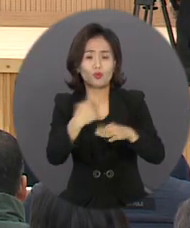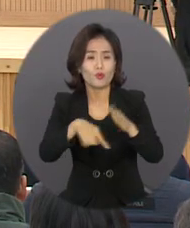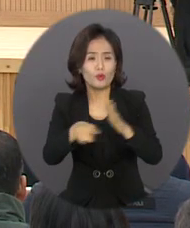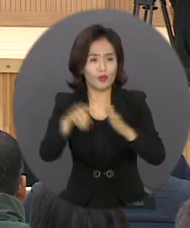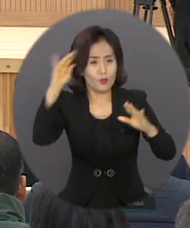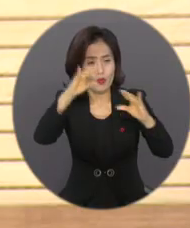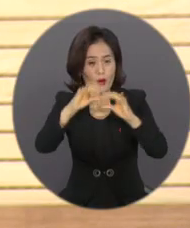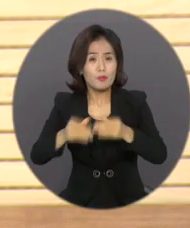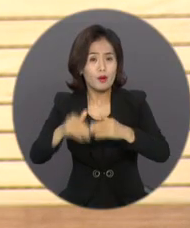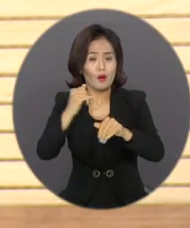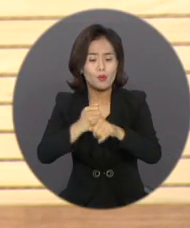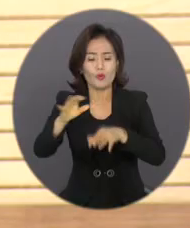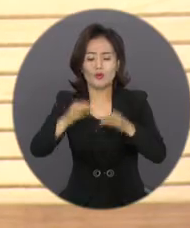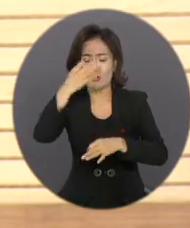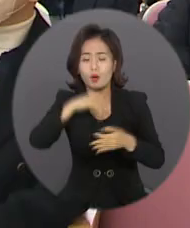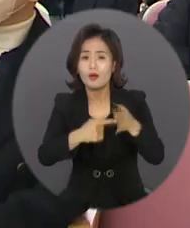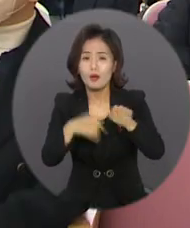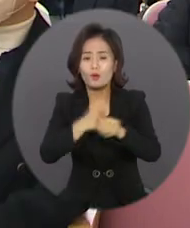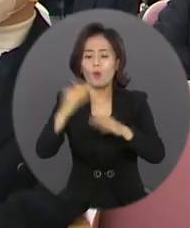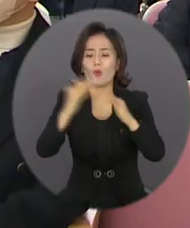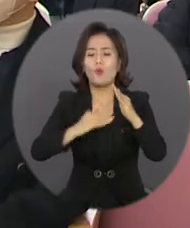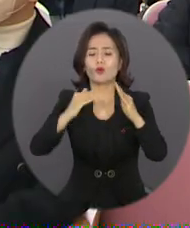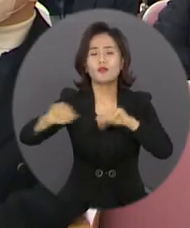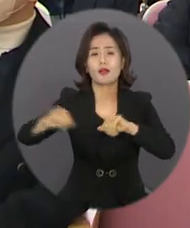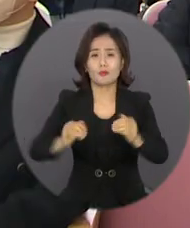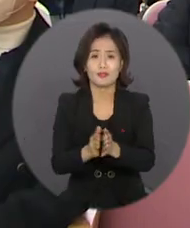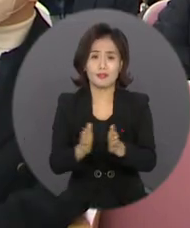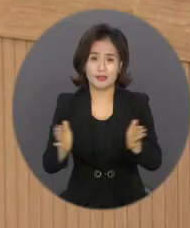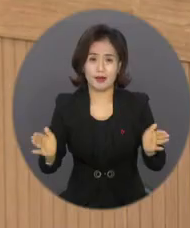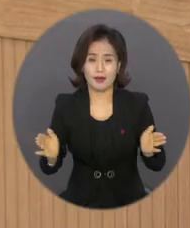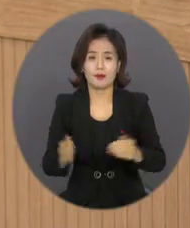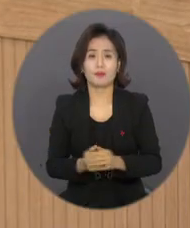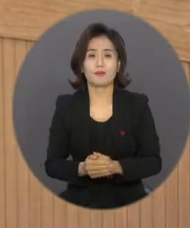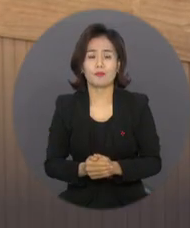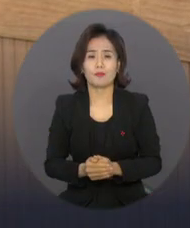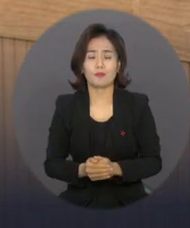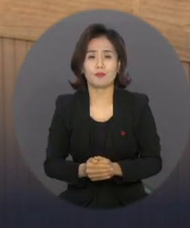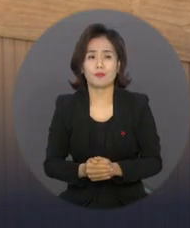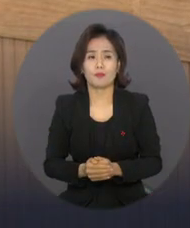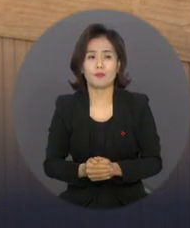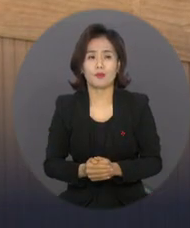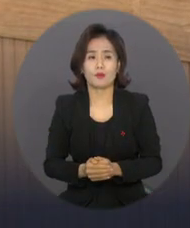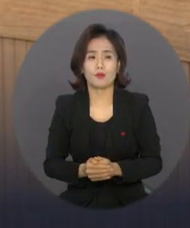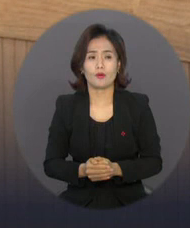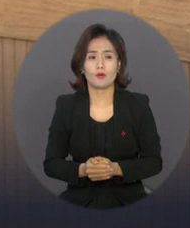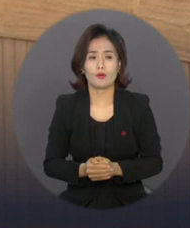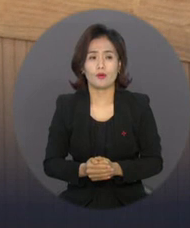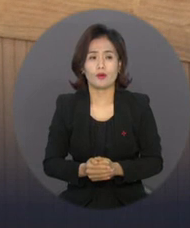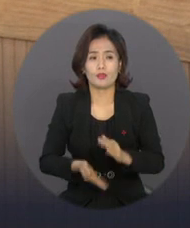공감대 형성과 경제효과를 알리고 본격적인 유치전에 뛰어든 겁니다 시민들의 폭넓은 의견을